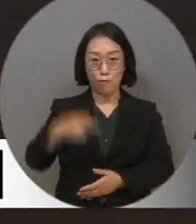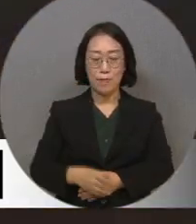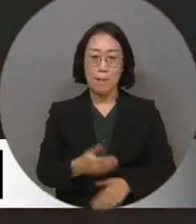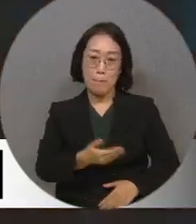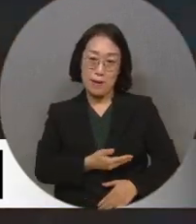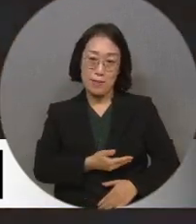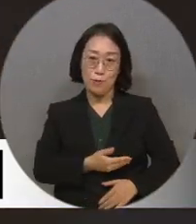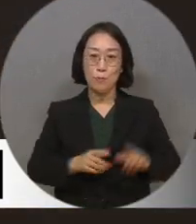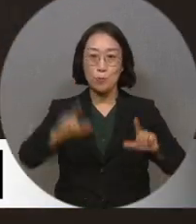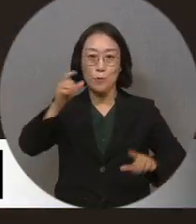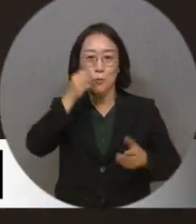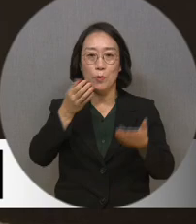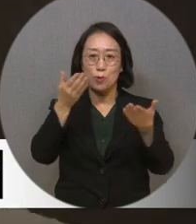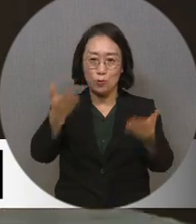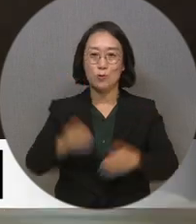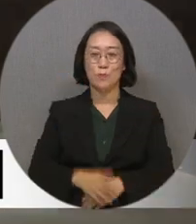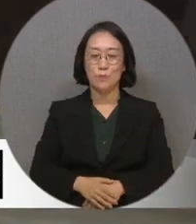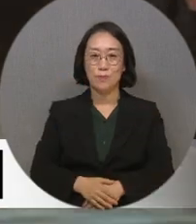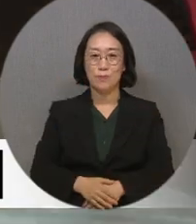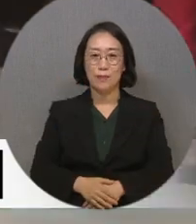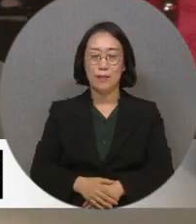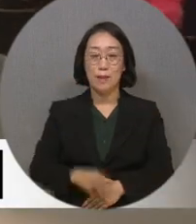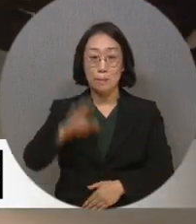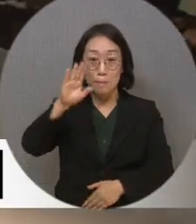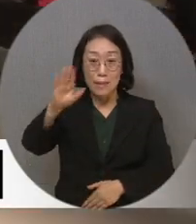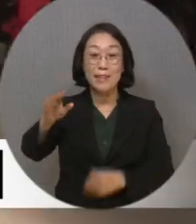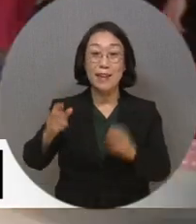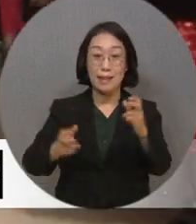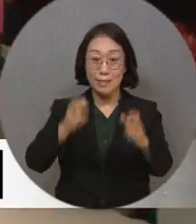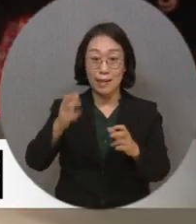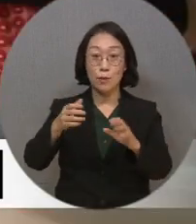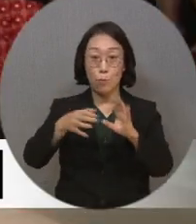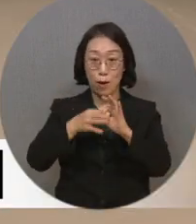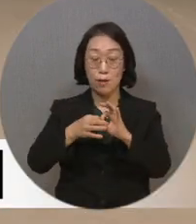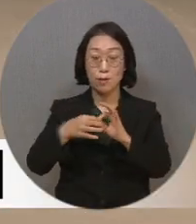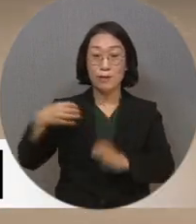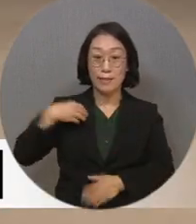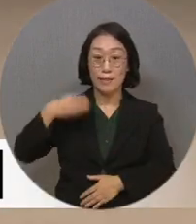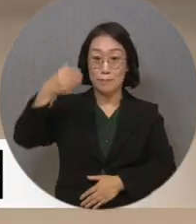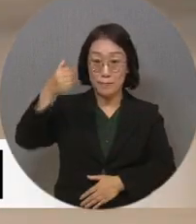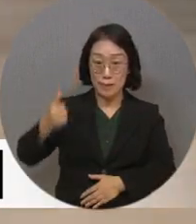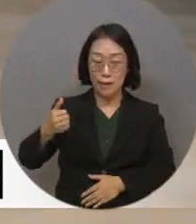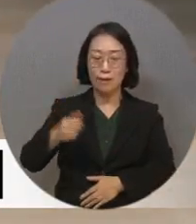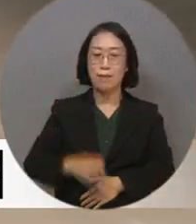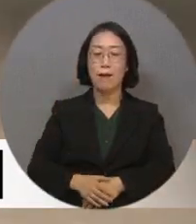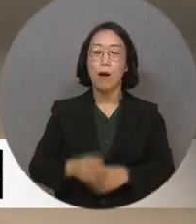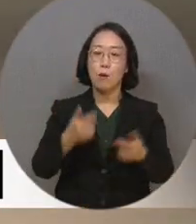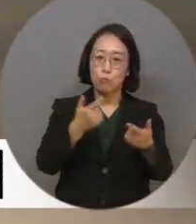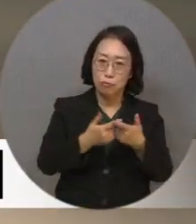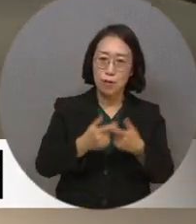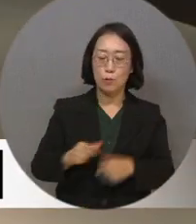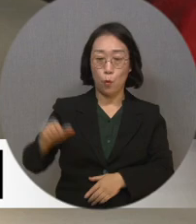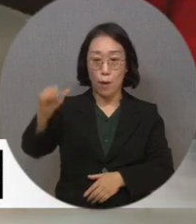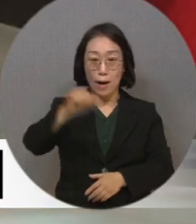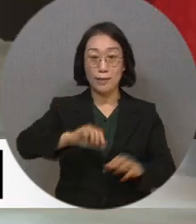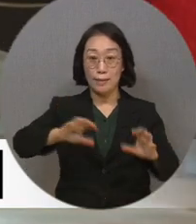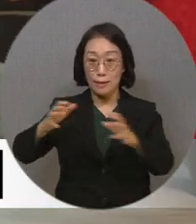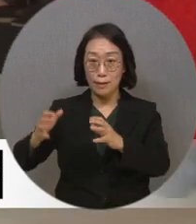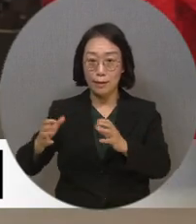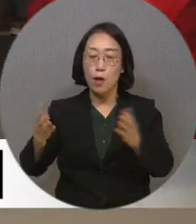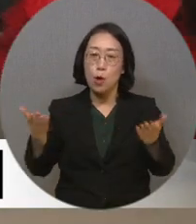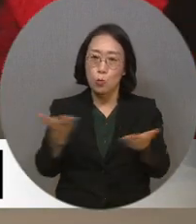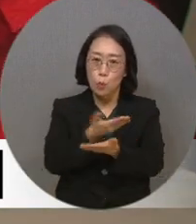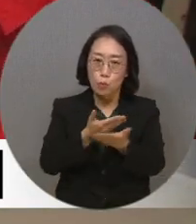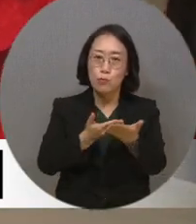선보였습니다. 이경덕 부산시 미래산업국장은 올해 패션위크가 부산과 아세안 국가 간의